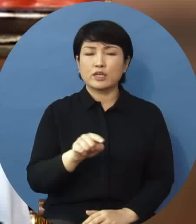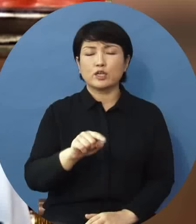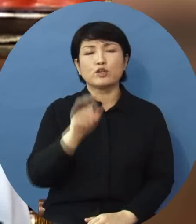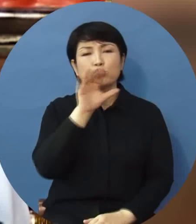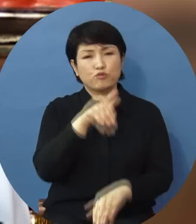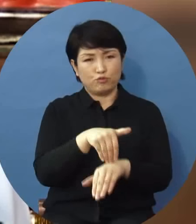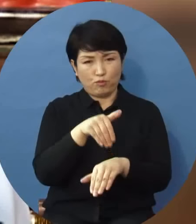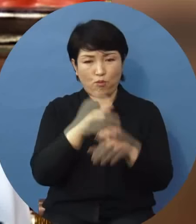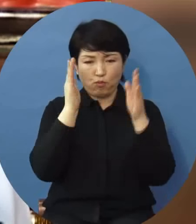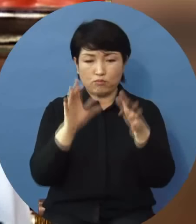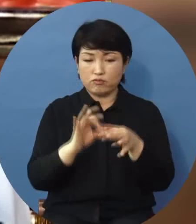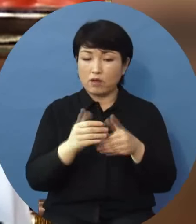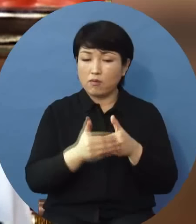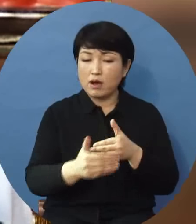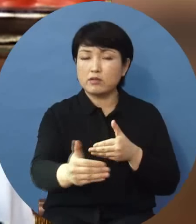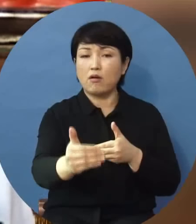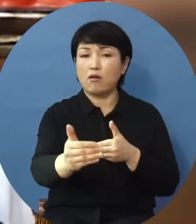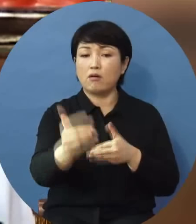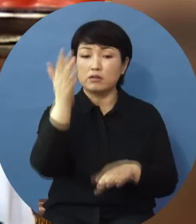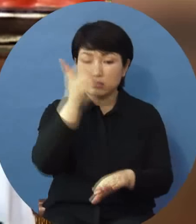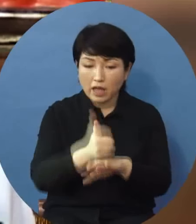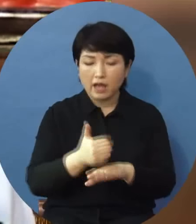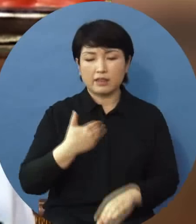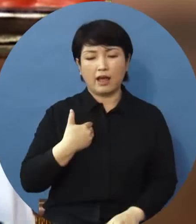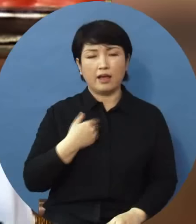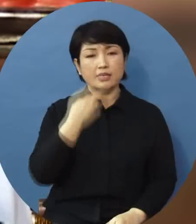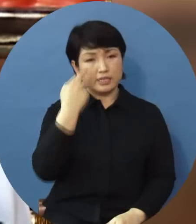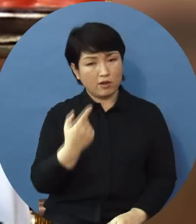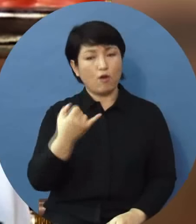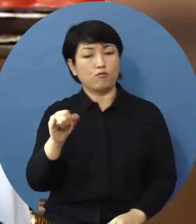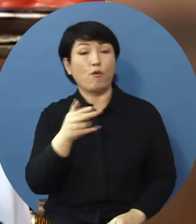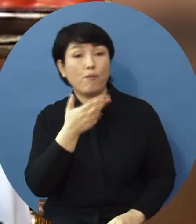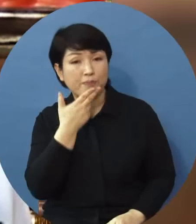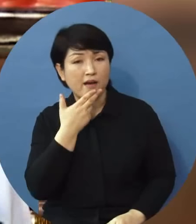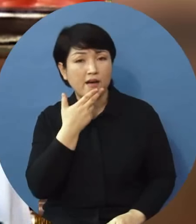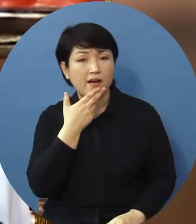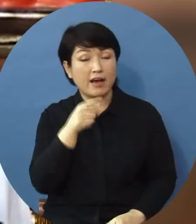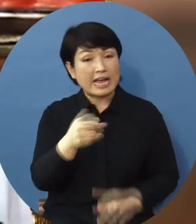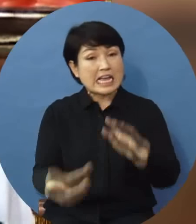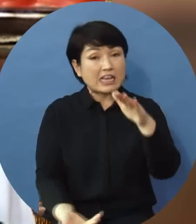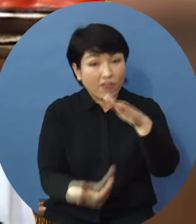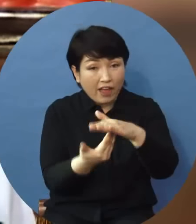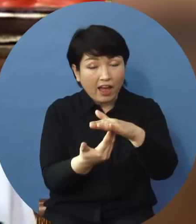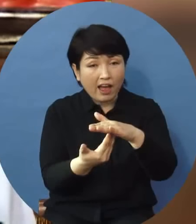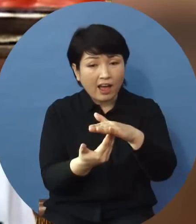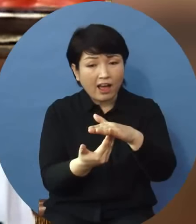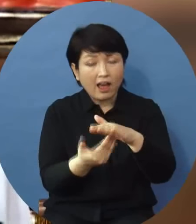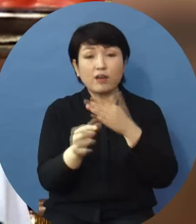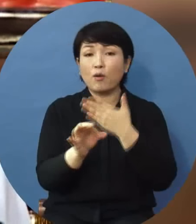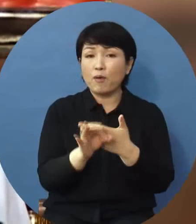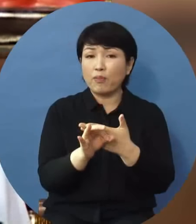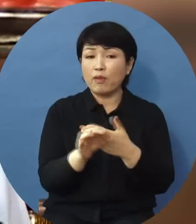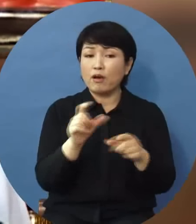이러한 수도의 과정을 거쳐서 오류가 없는 경지에 이르렀다. 오류가 없는 경지. 더